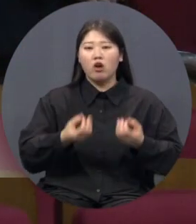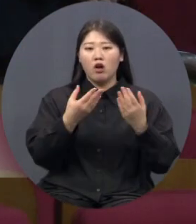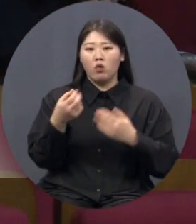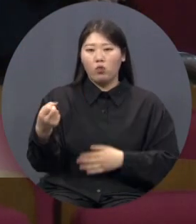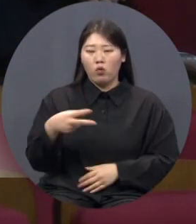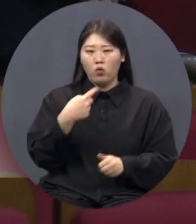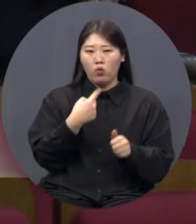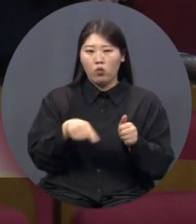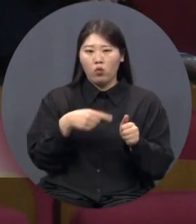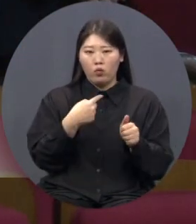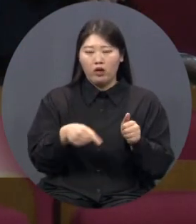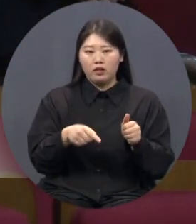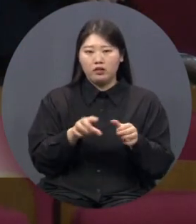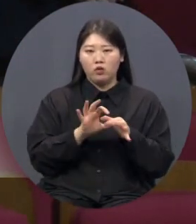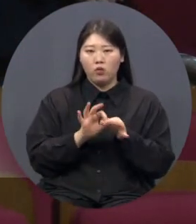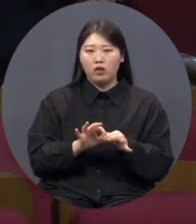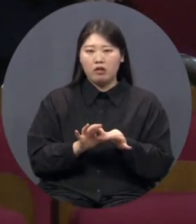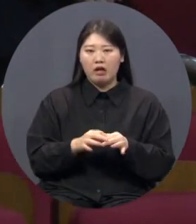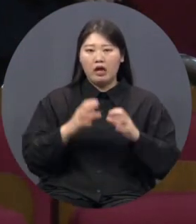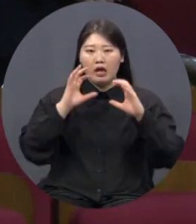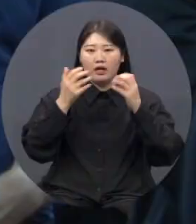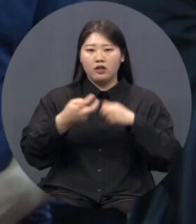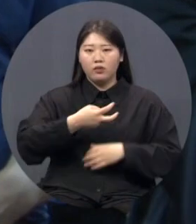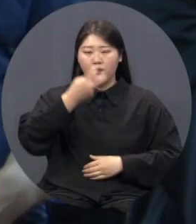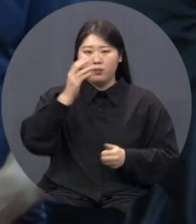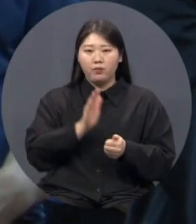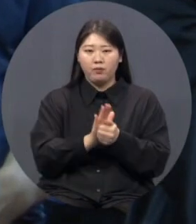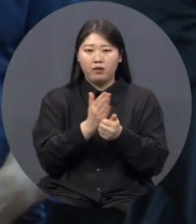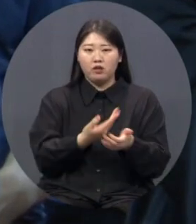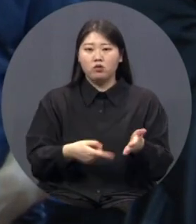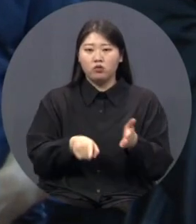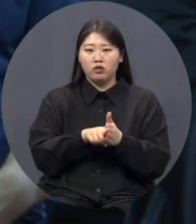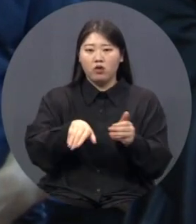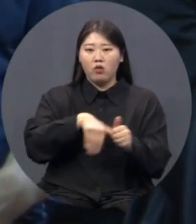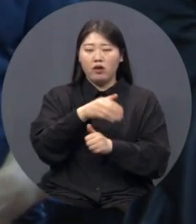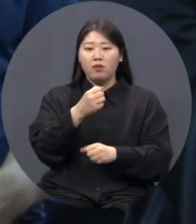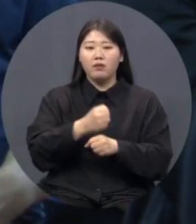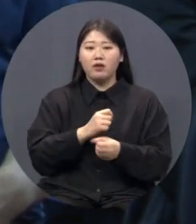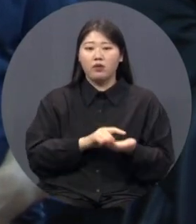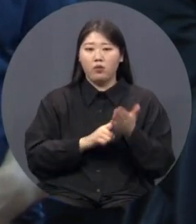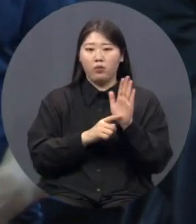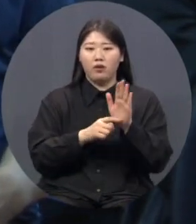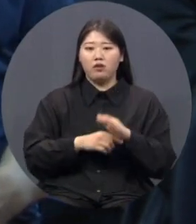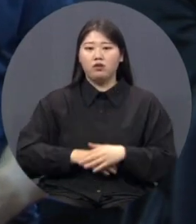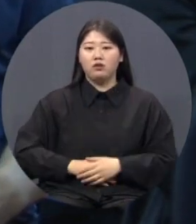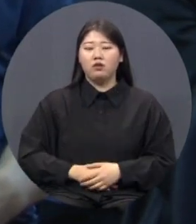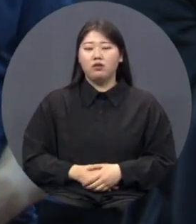속에서 아이들이 미래 인재로 자라날 수 있는 교육 환경을 만들겠다고 밝혔습니다.